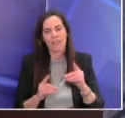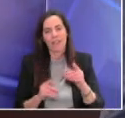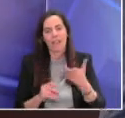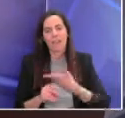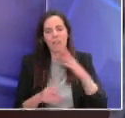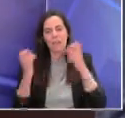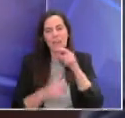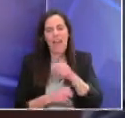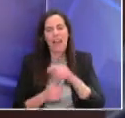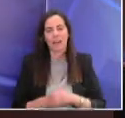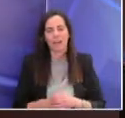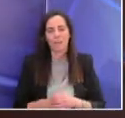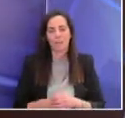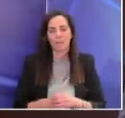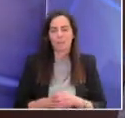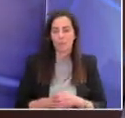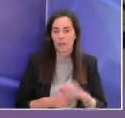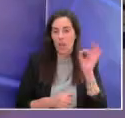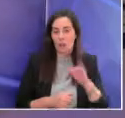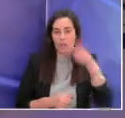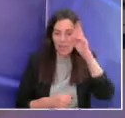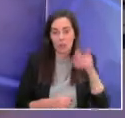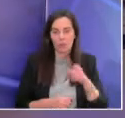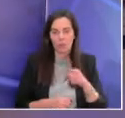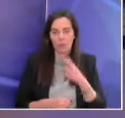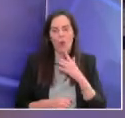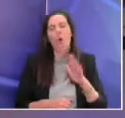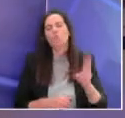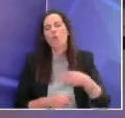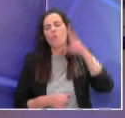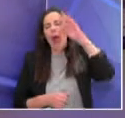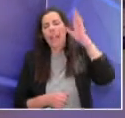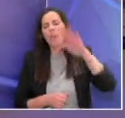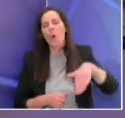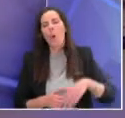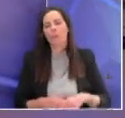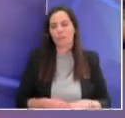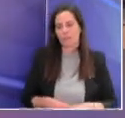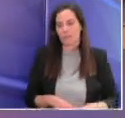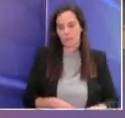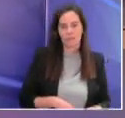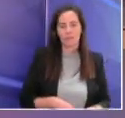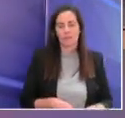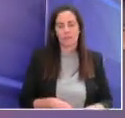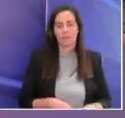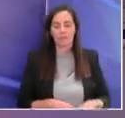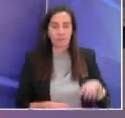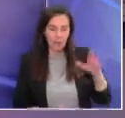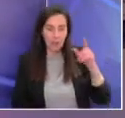עוד קצת מידע. אחד, שתיים, להשמיץ את הליכוד, כי אתה עוד פעם בליכוד הזה. אין ספק. זה גם הכיוון שאני על השטרה.